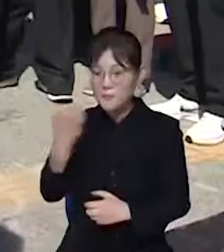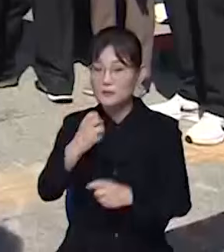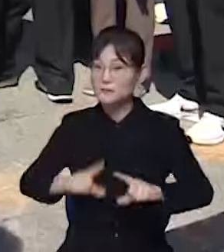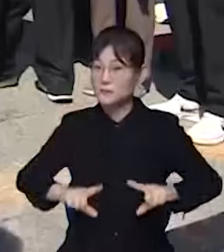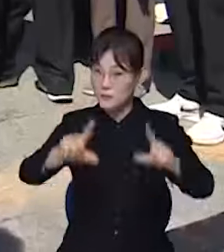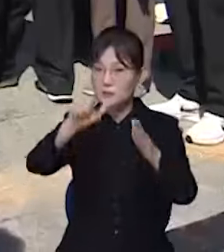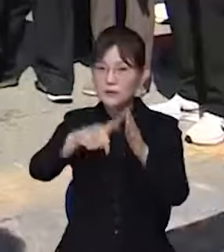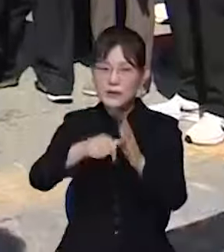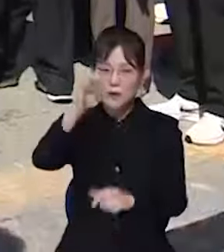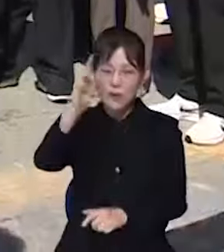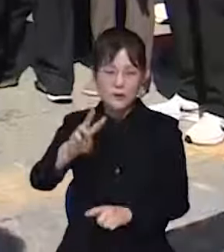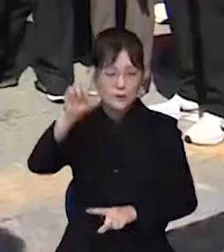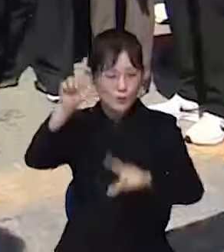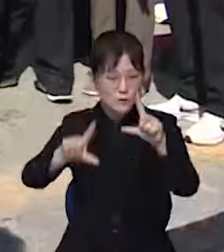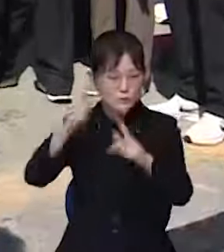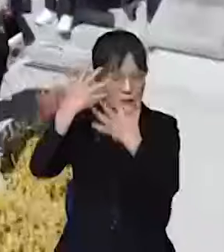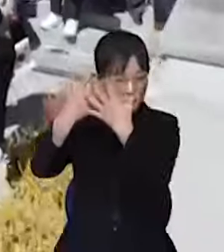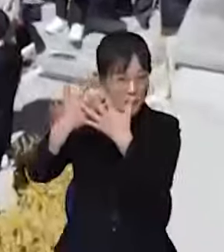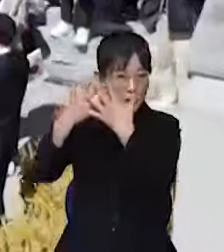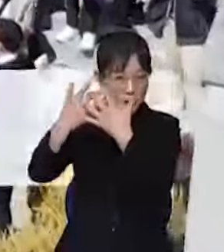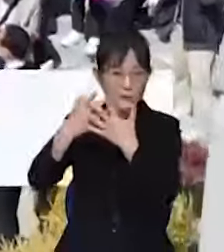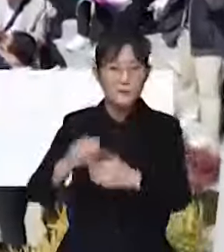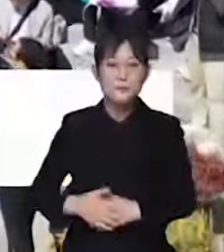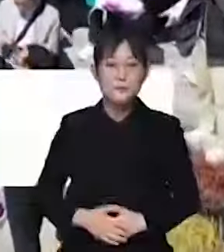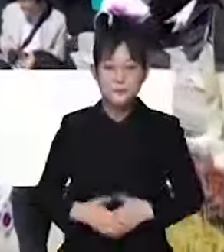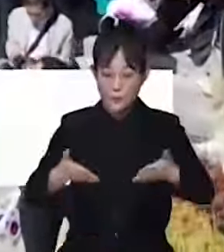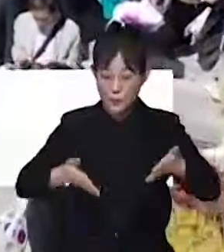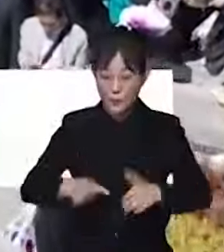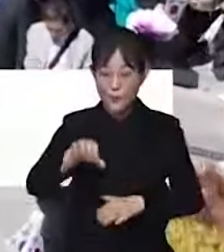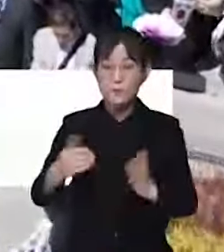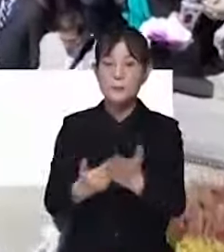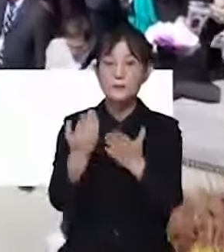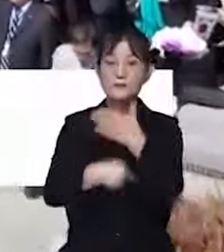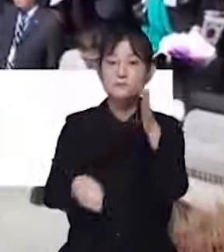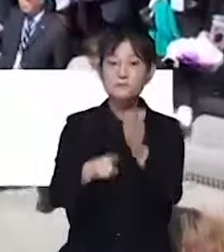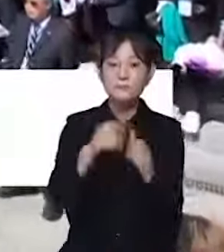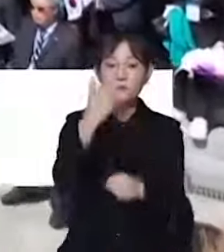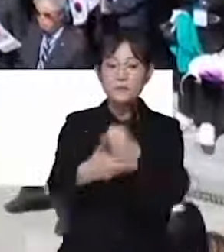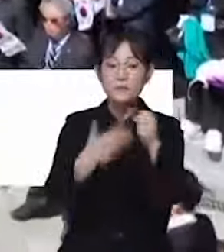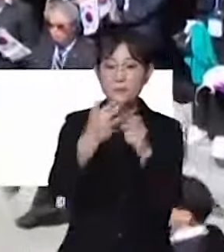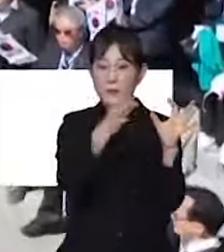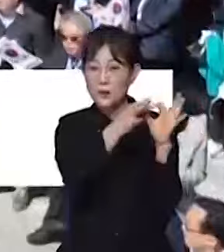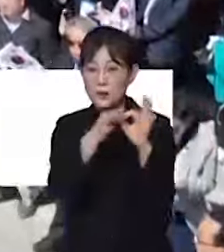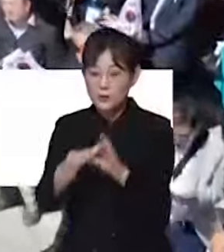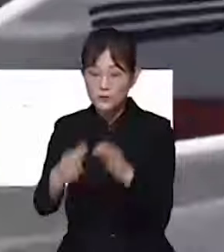광주에 회상에 잠기기도 했습니다. 고향 발전을 위해 8년째 이어온